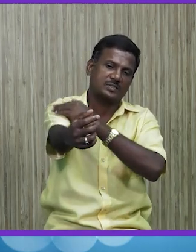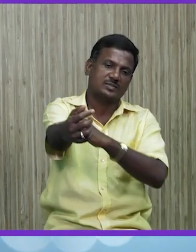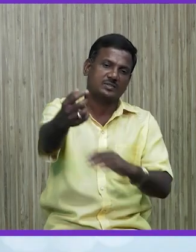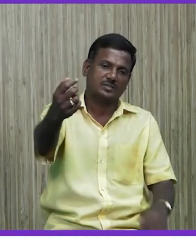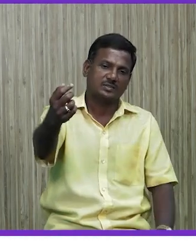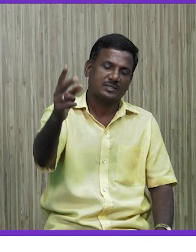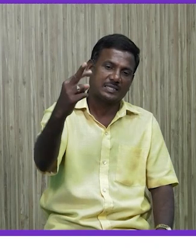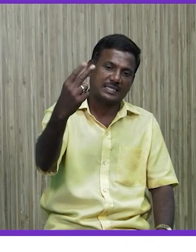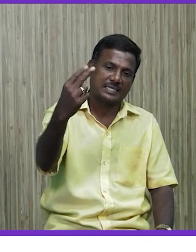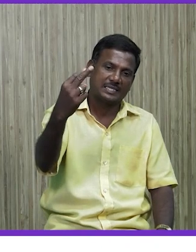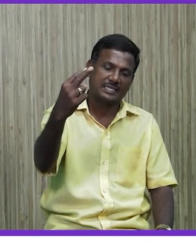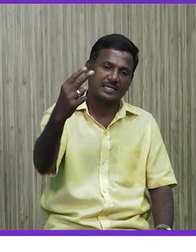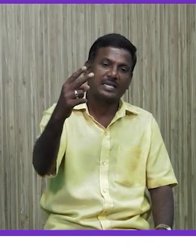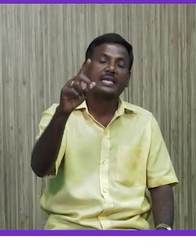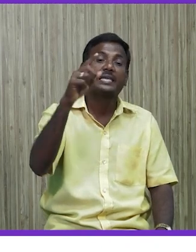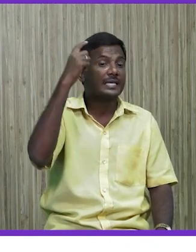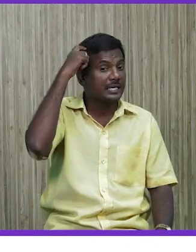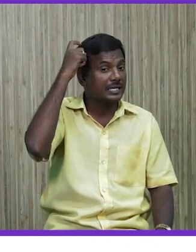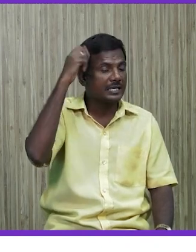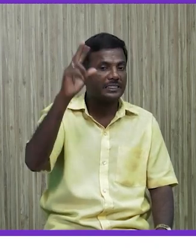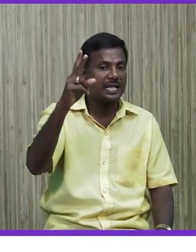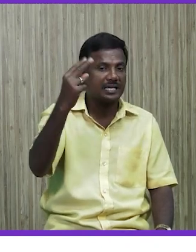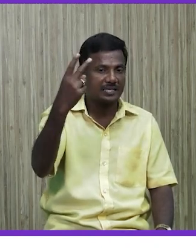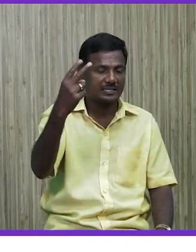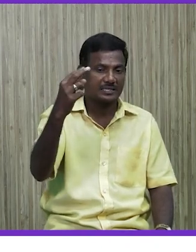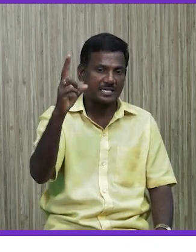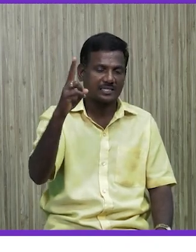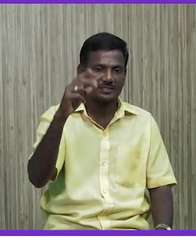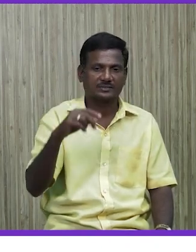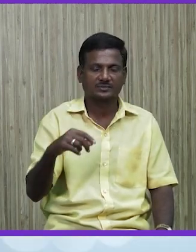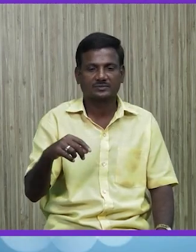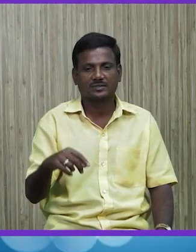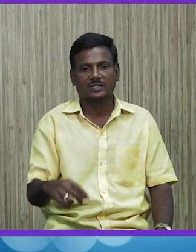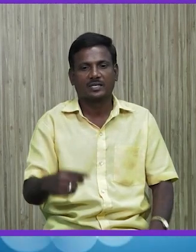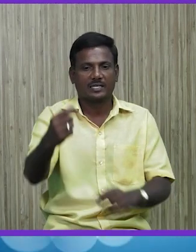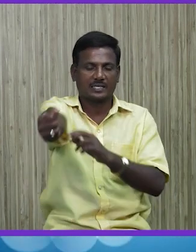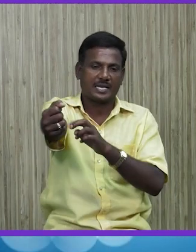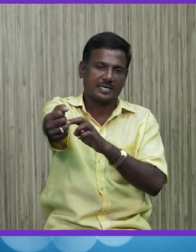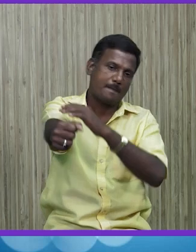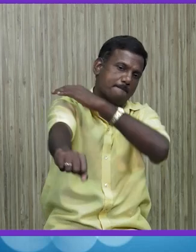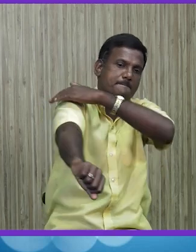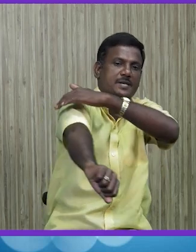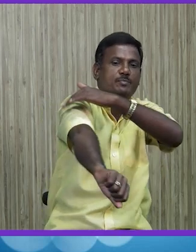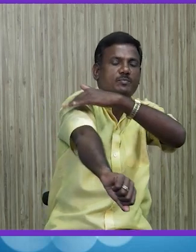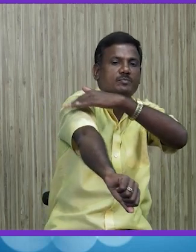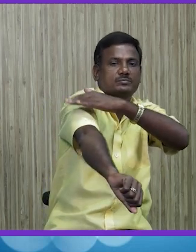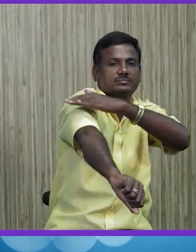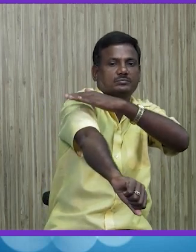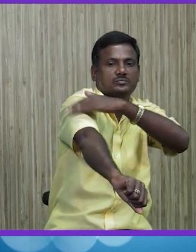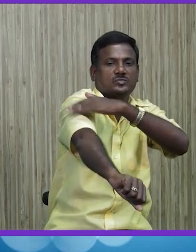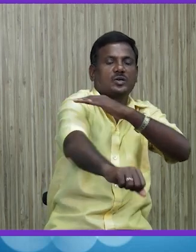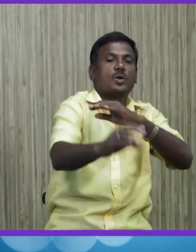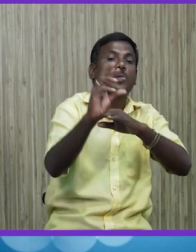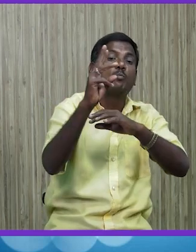இறுதலை தசை மற்று ஒன்று இந்த கையின் பின்புரத்தில் இருக்கக் கூடிய